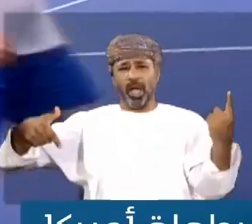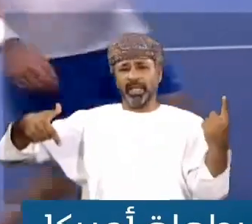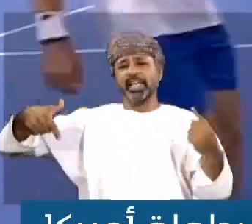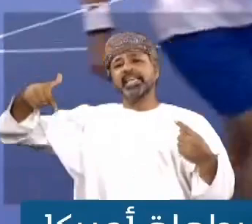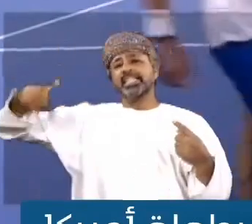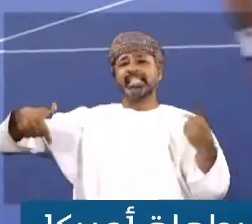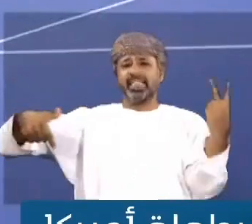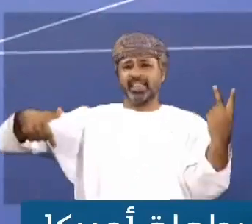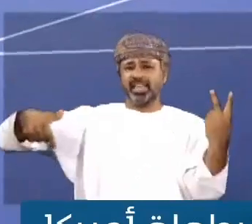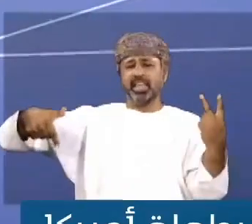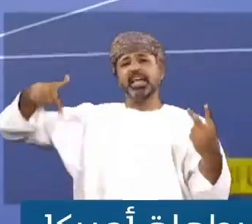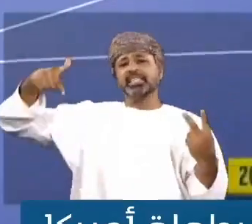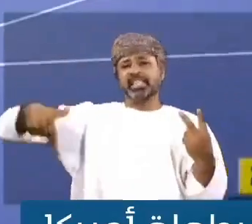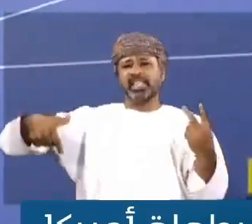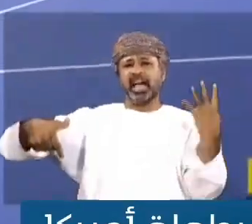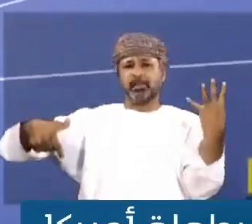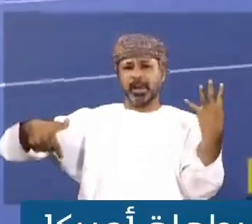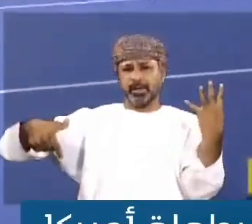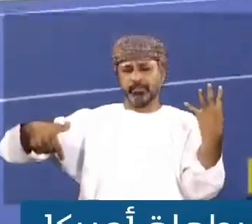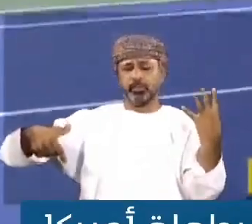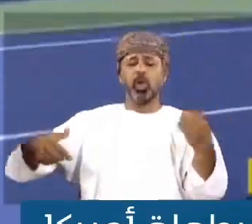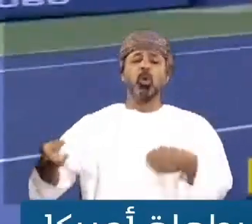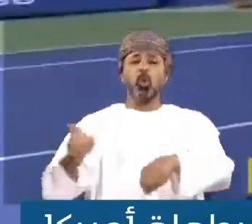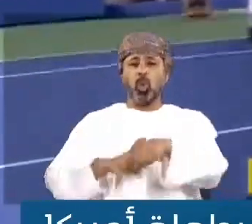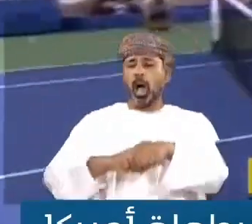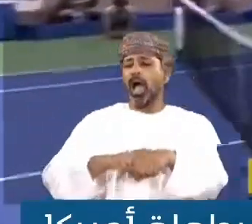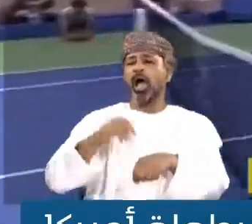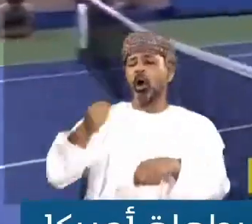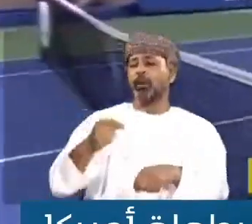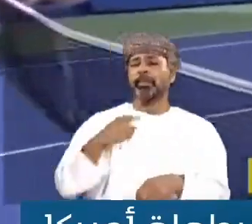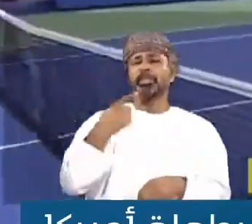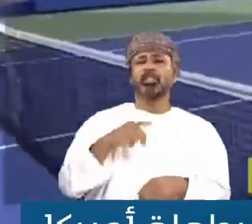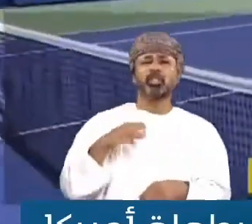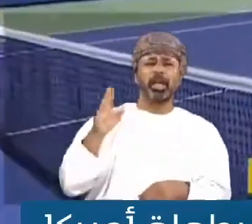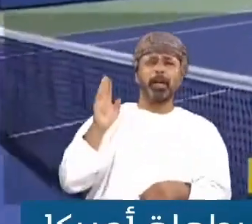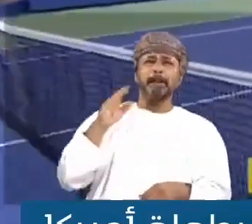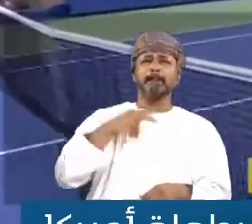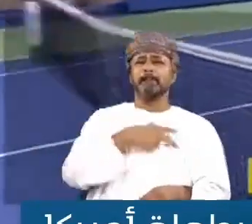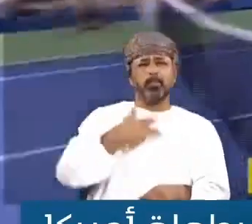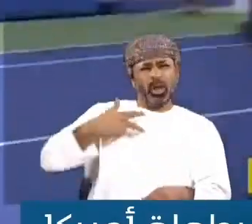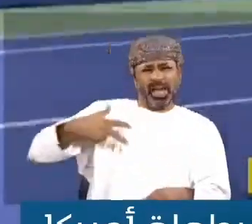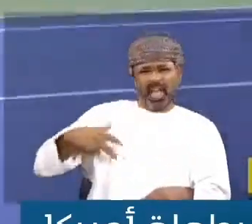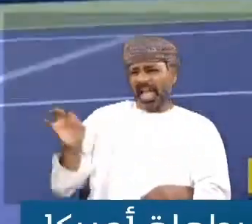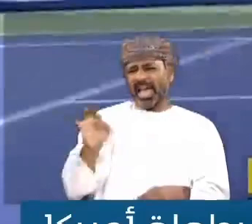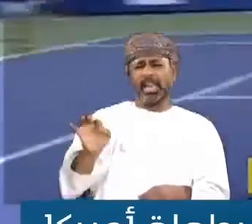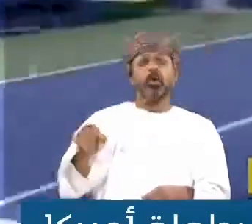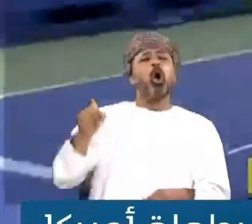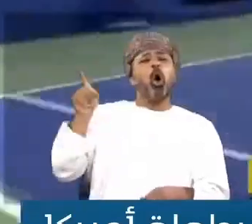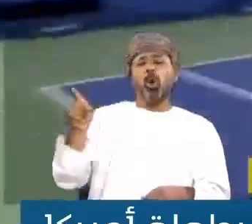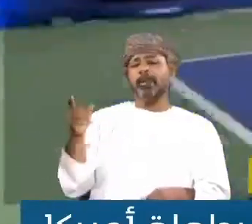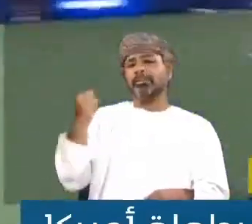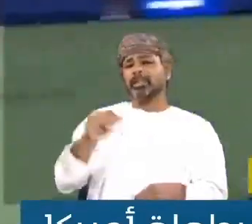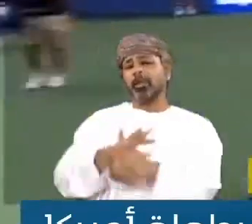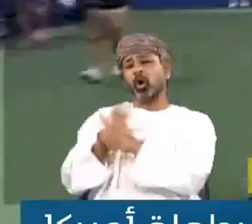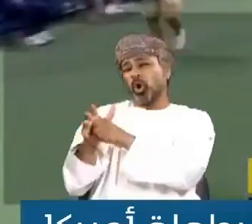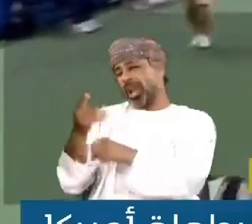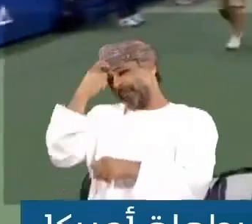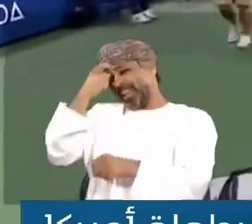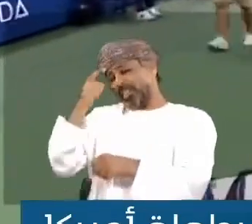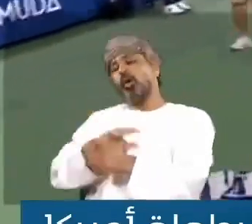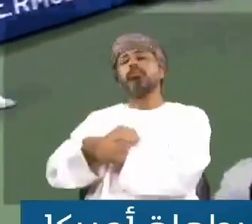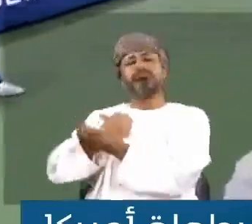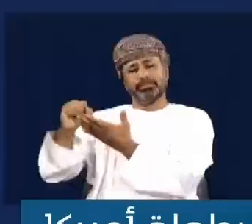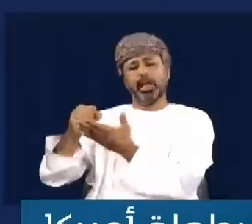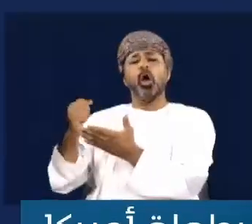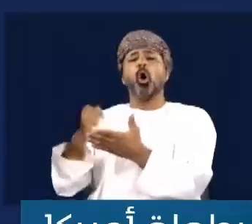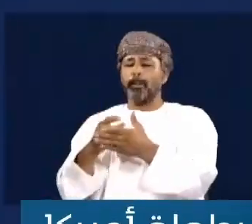6-1 و6-2 و6-4. كما تأهل النجم البلغاري غريغول ديمتروف المتعافي من فيروس كورونا إلى الدور